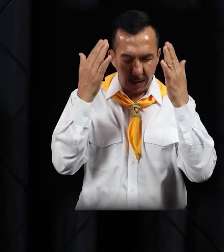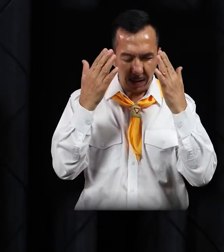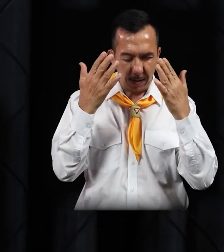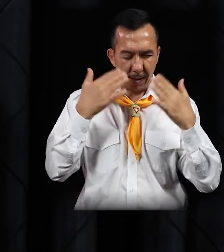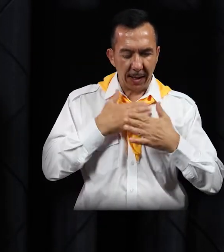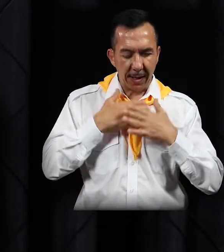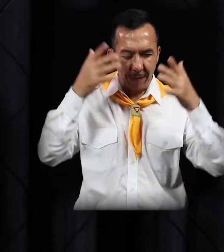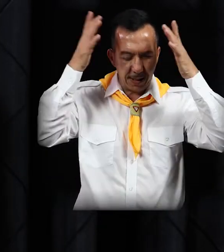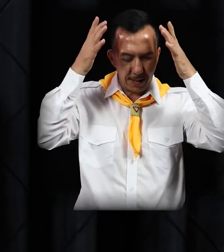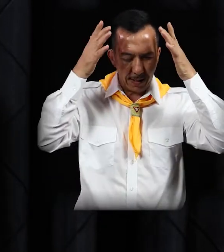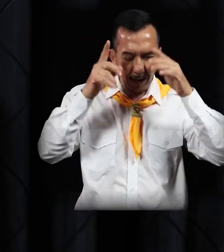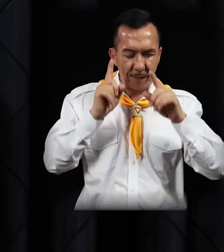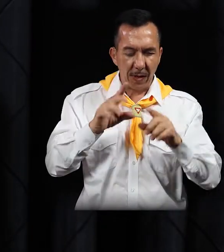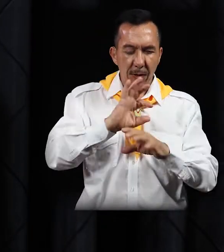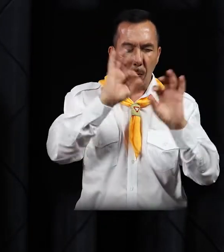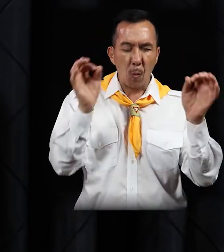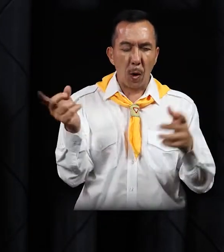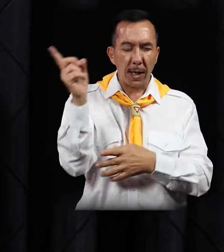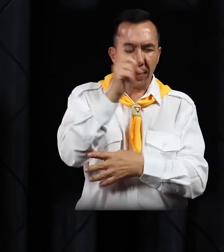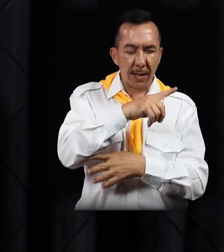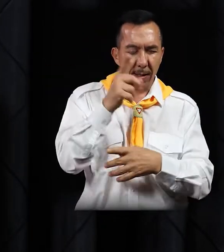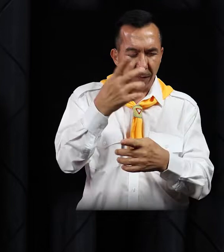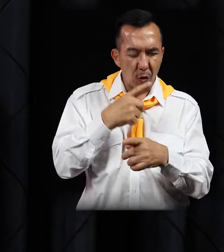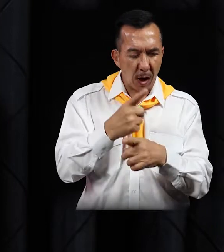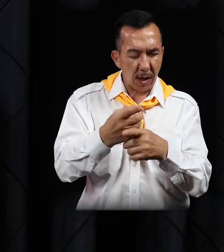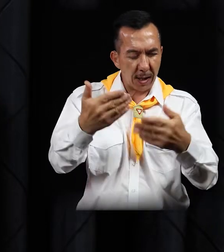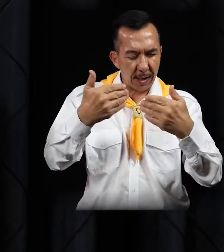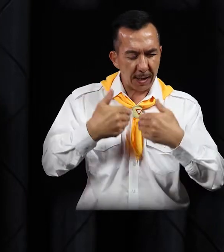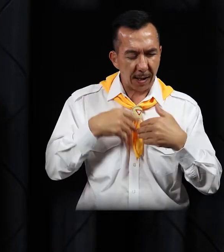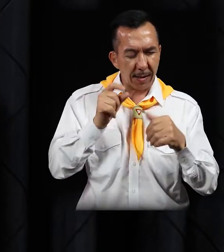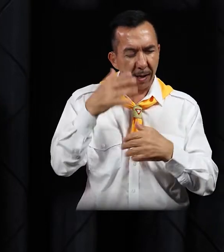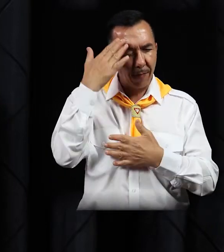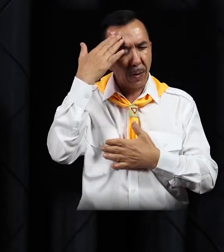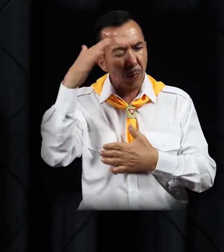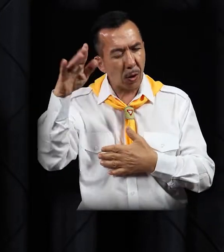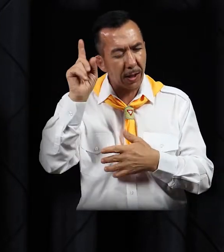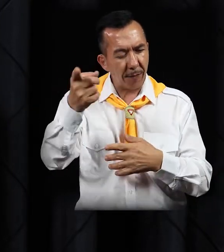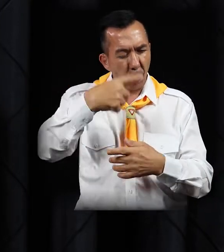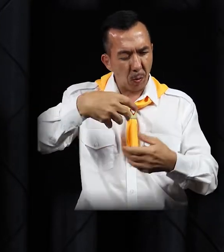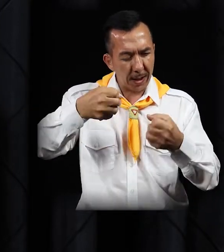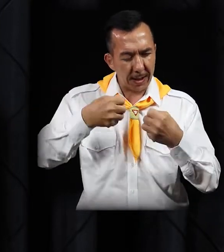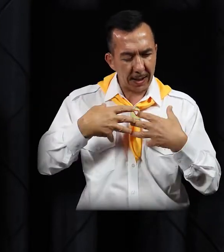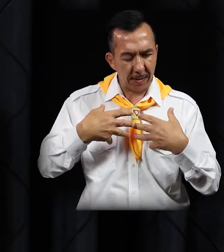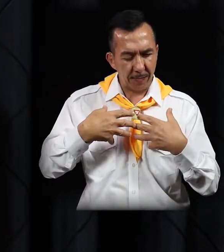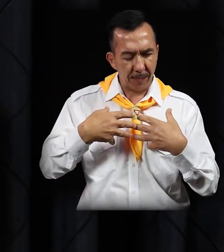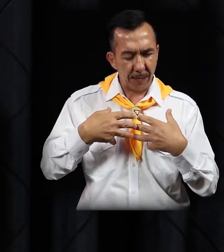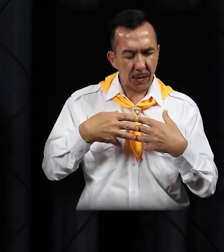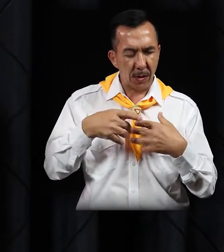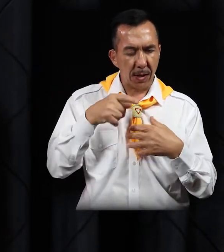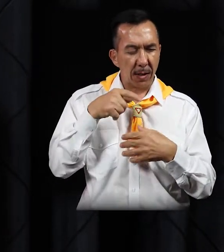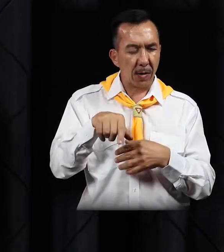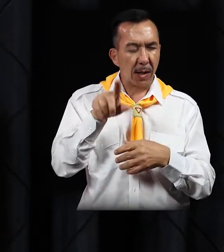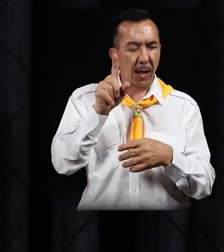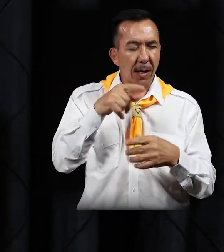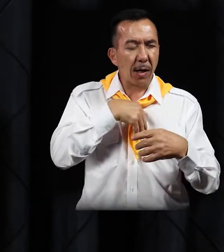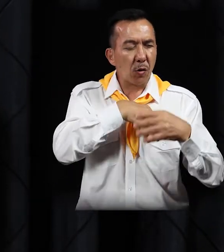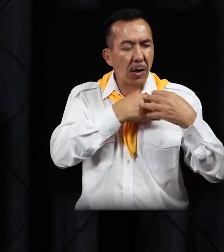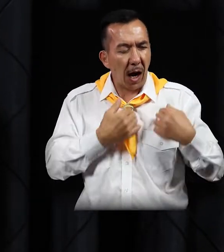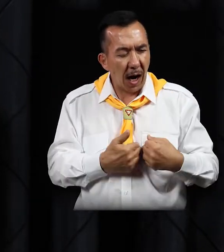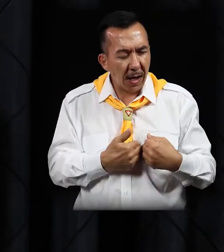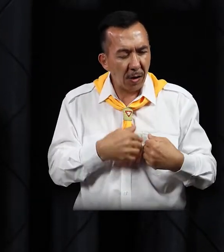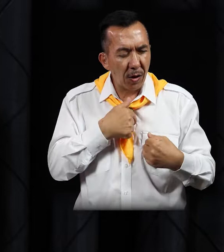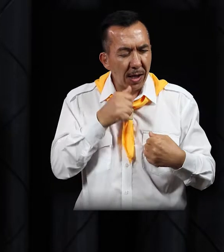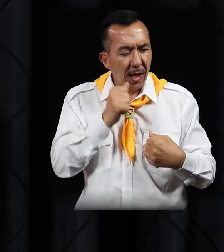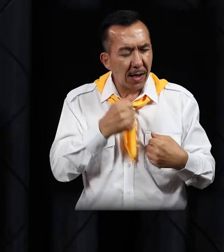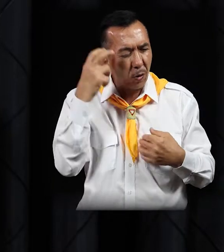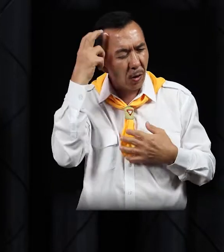Dankie liewe Heer vir 'n mooi dag wat U altyd vir ons gee. Dankie vir die boodskap wat U vir ons gee. En dat dit in ons harte